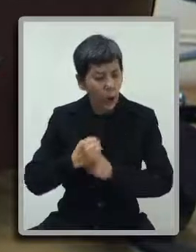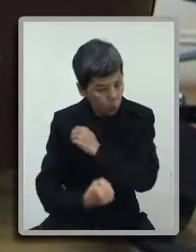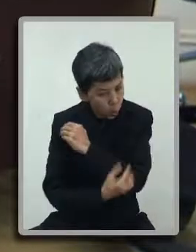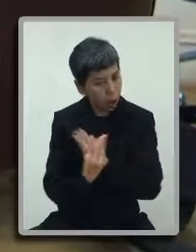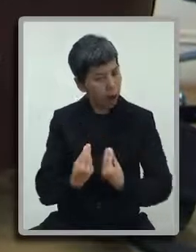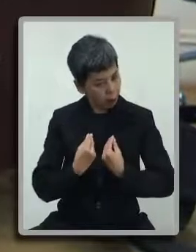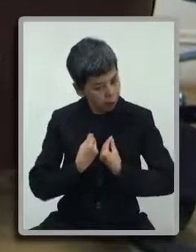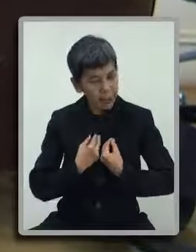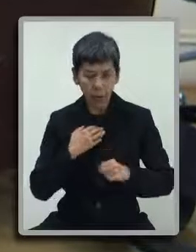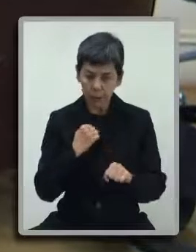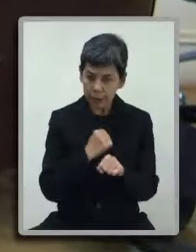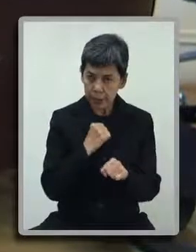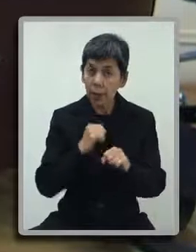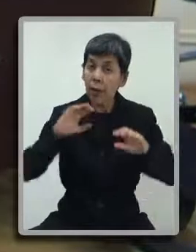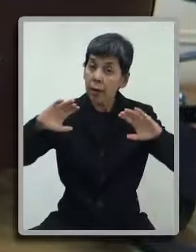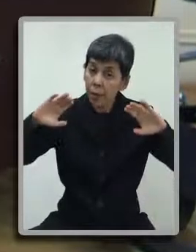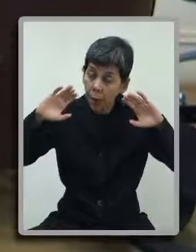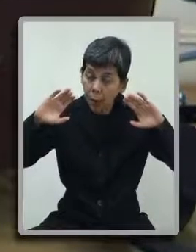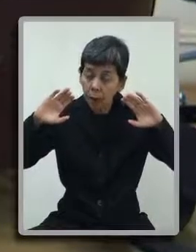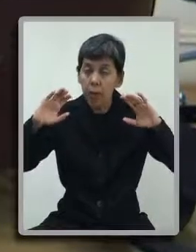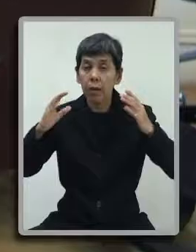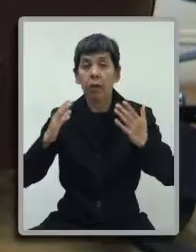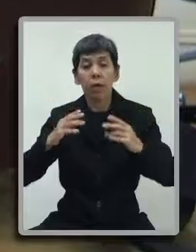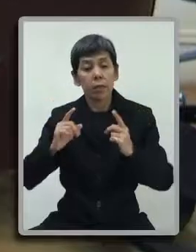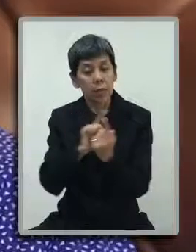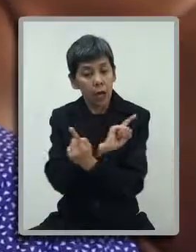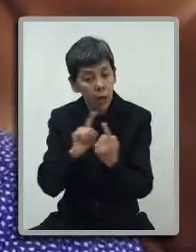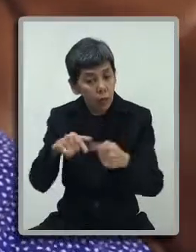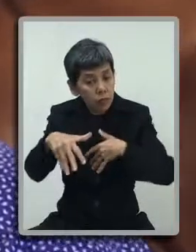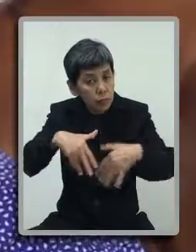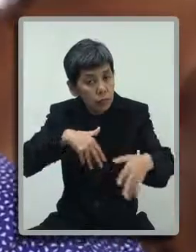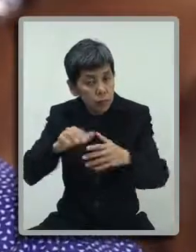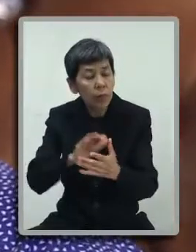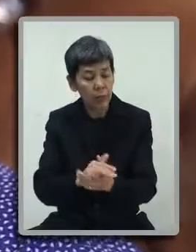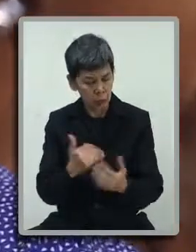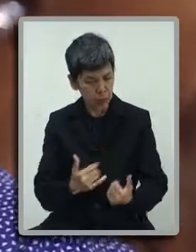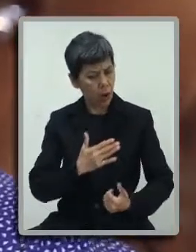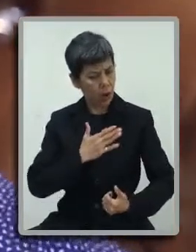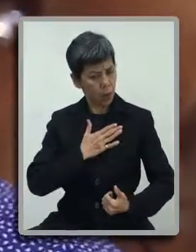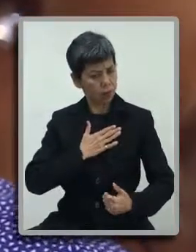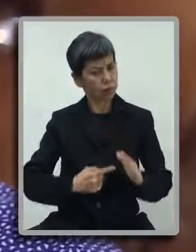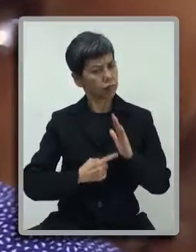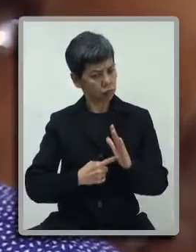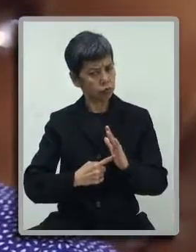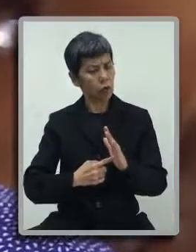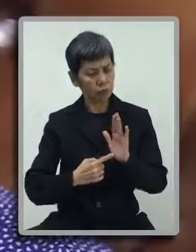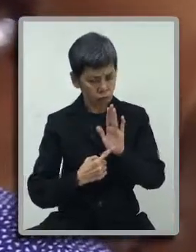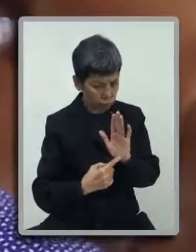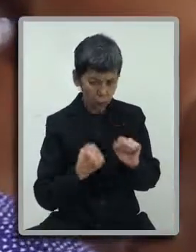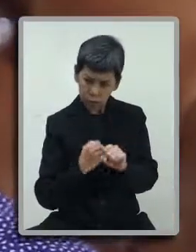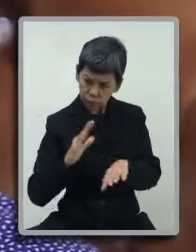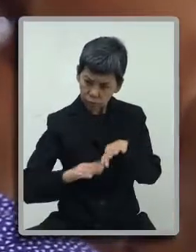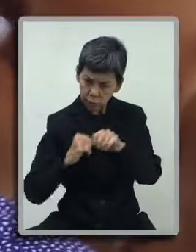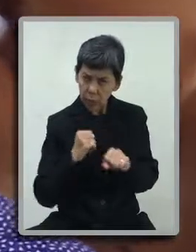ากจะได้โอกาสจากทางภาครัฐจากสังคมว่าวันนี้ถ้าจะ